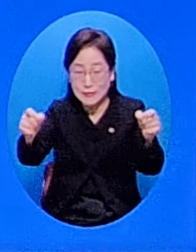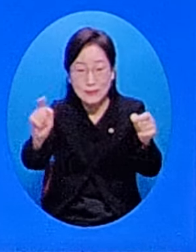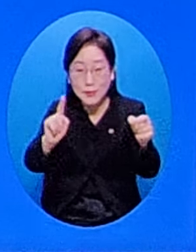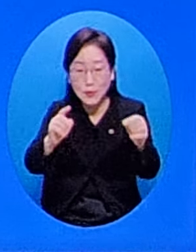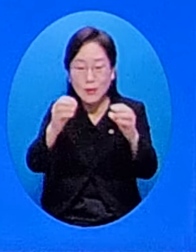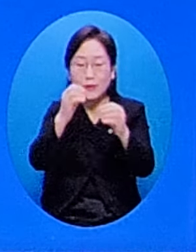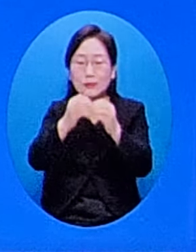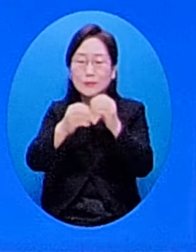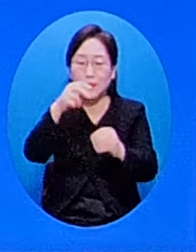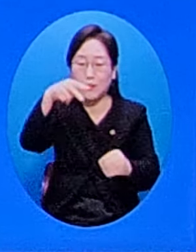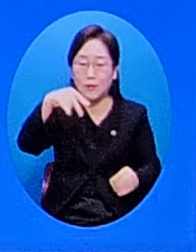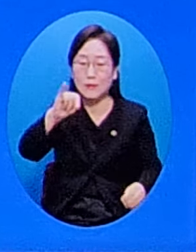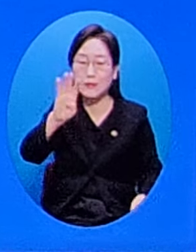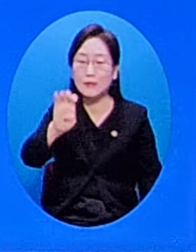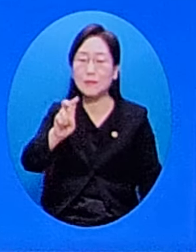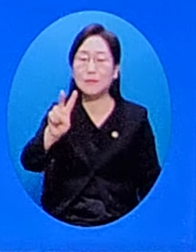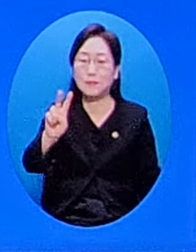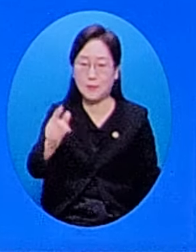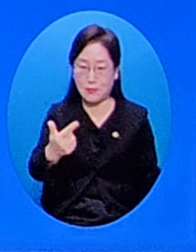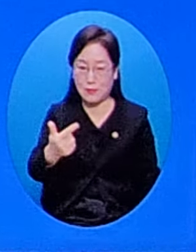시편인데